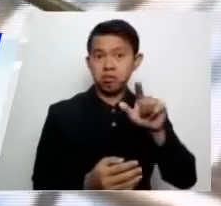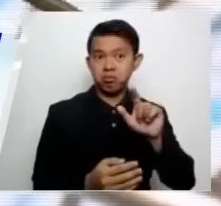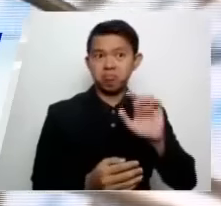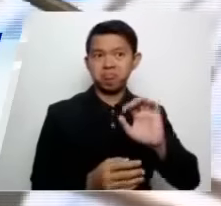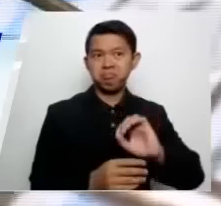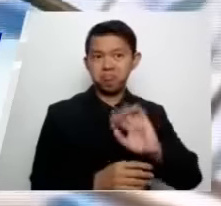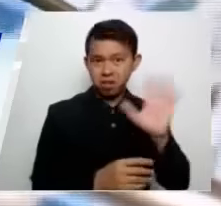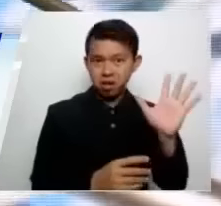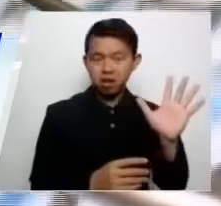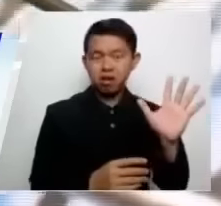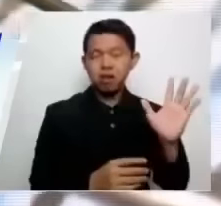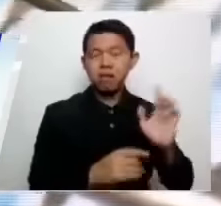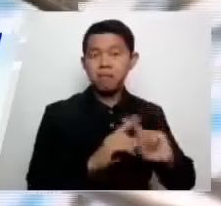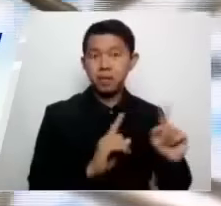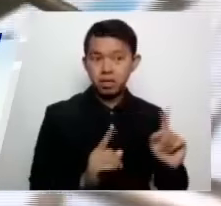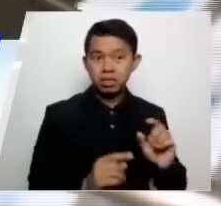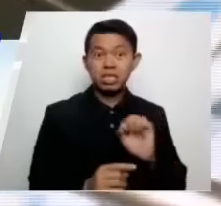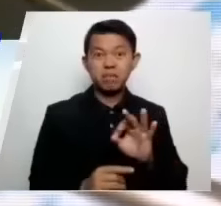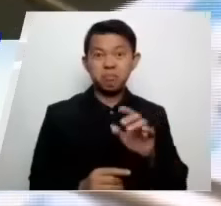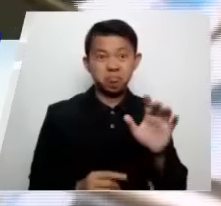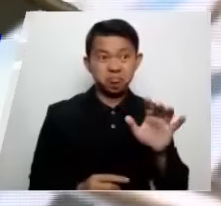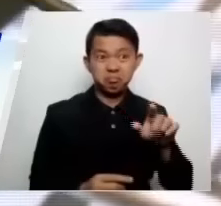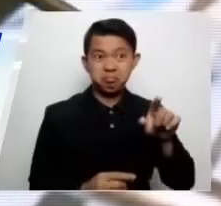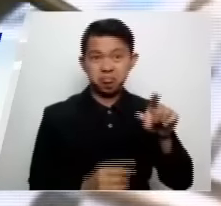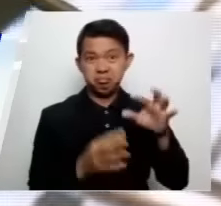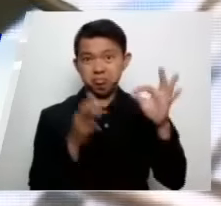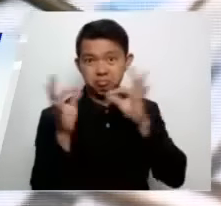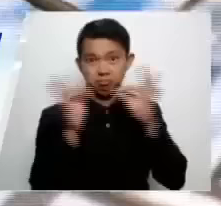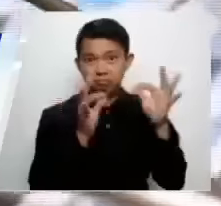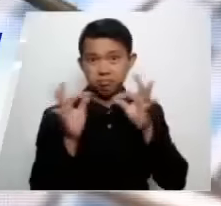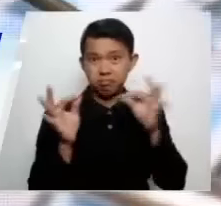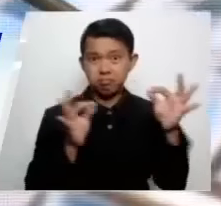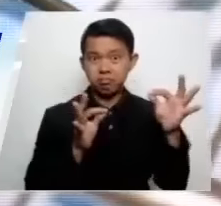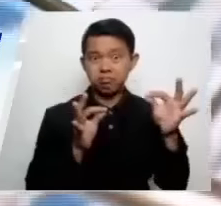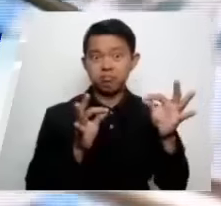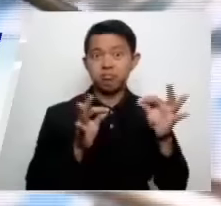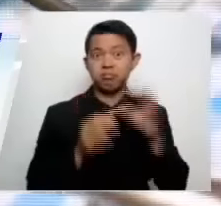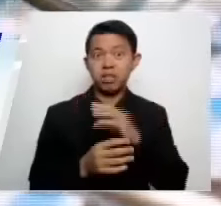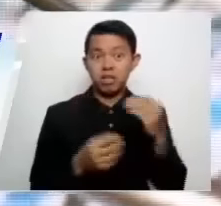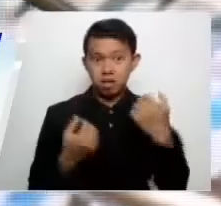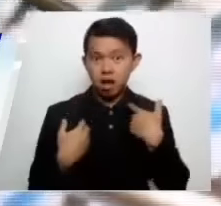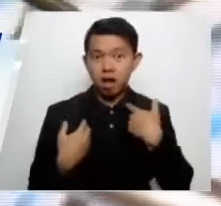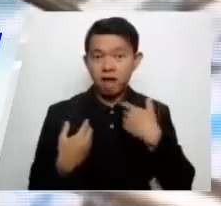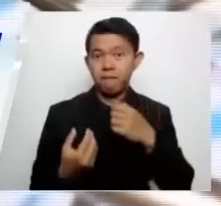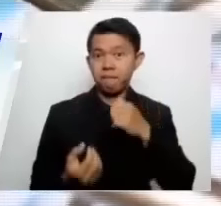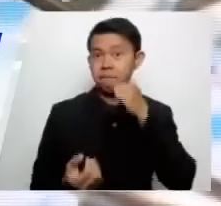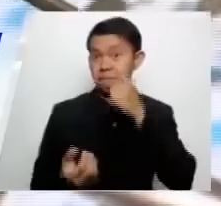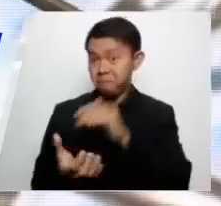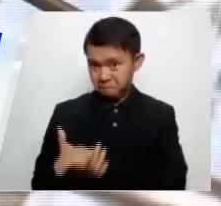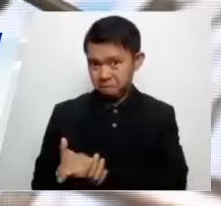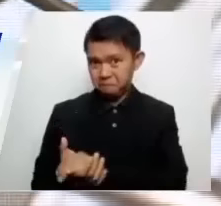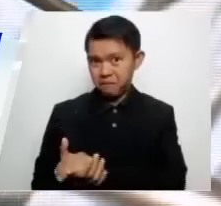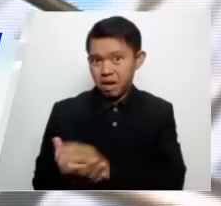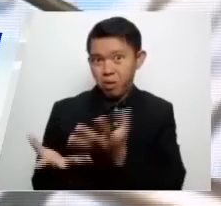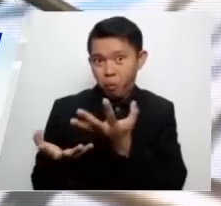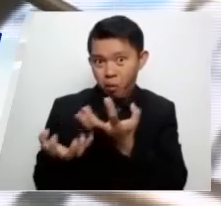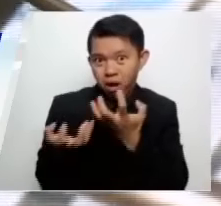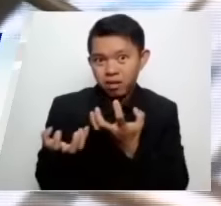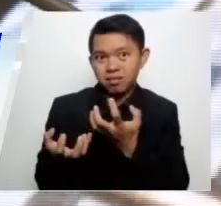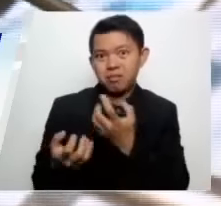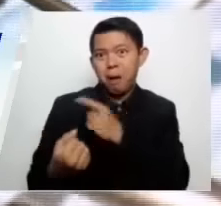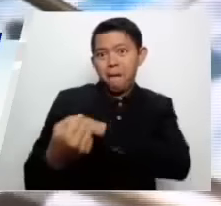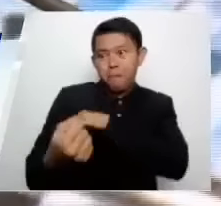E kung drug addict ka lang naman at may asawa kang hungry for power, tapos